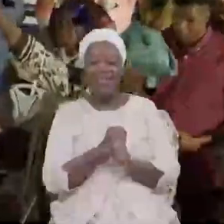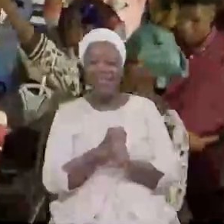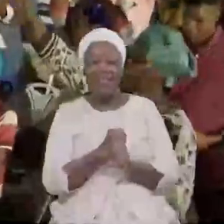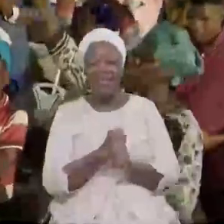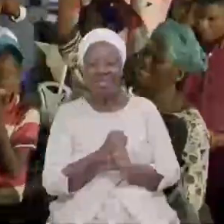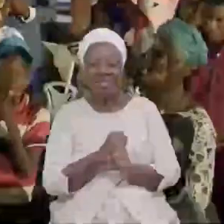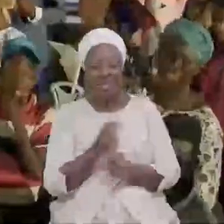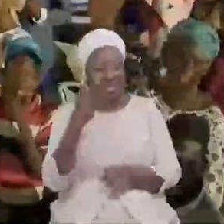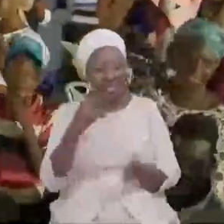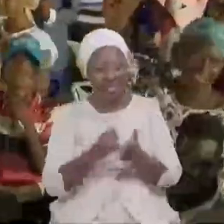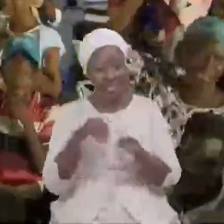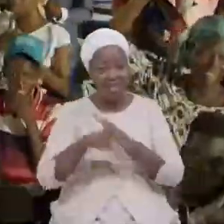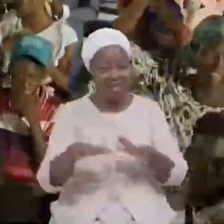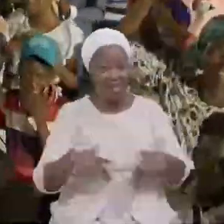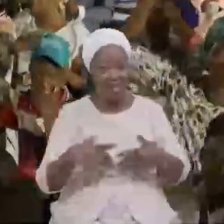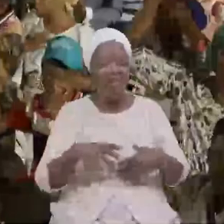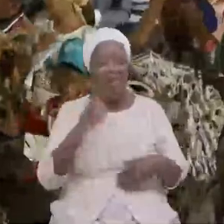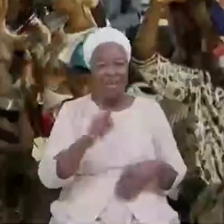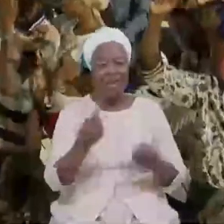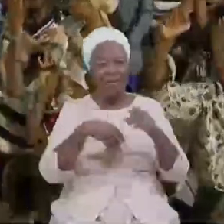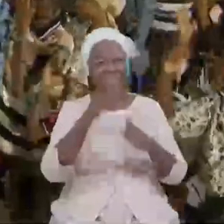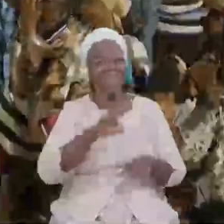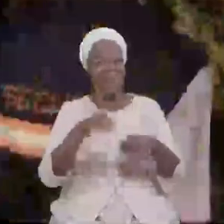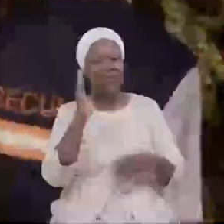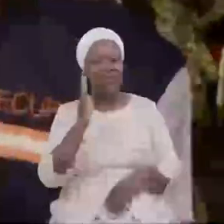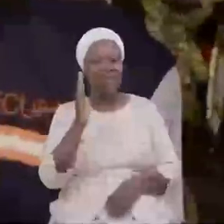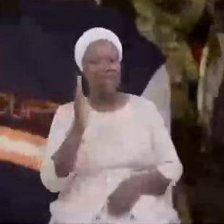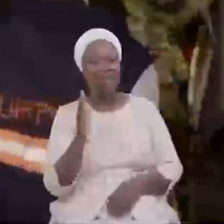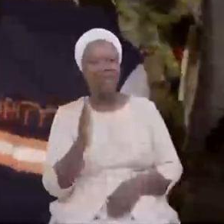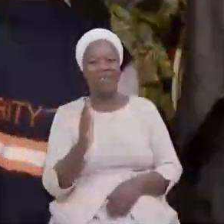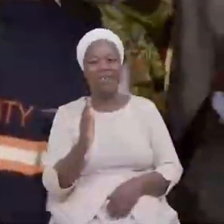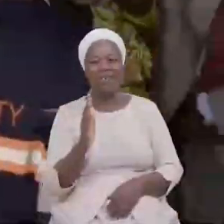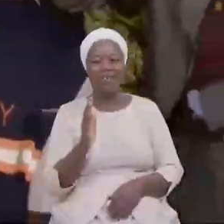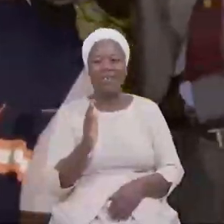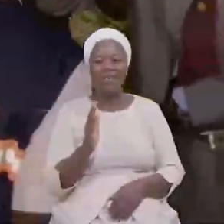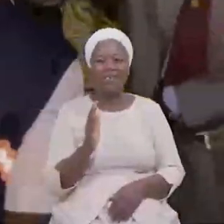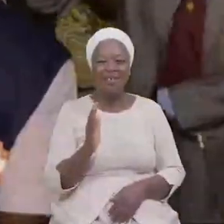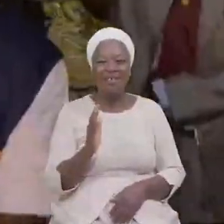Vois-le dans ta vie et sors donner ton témoignage.